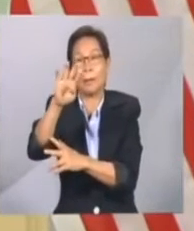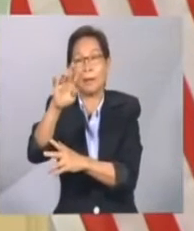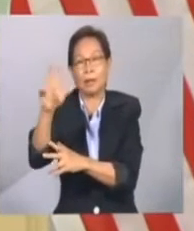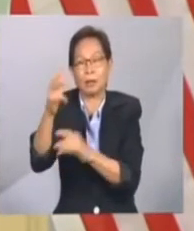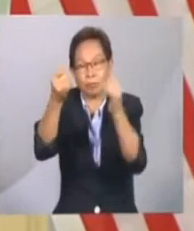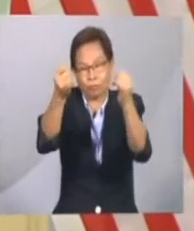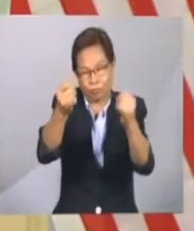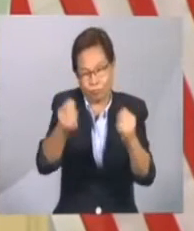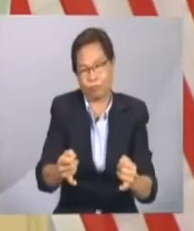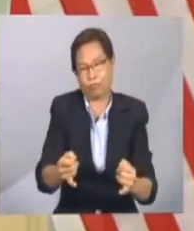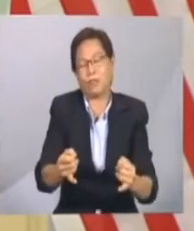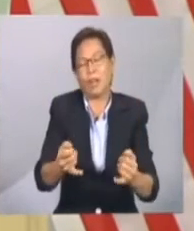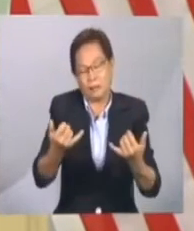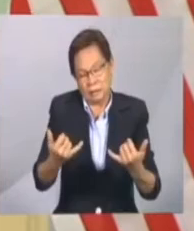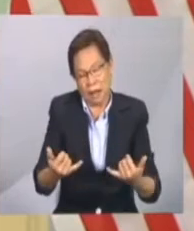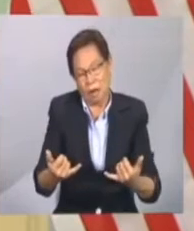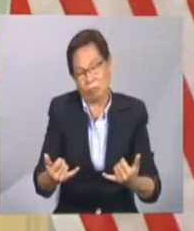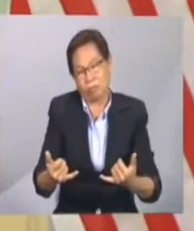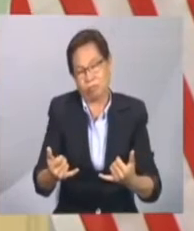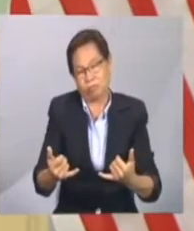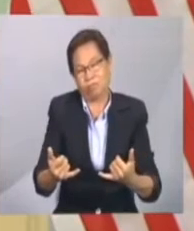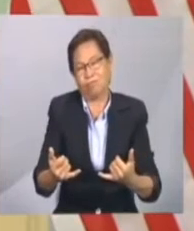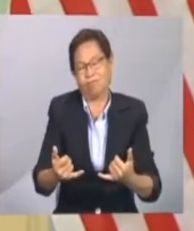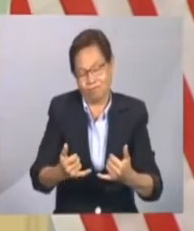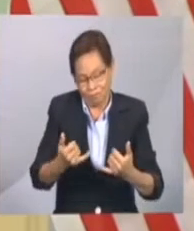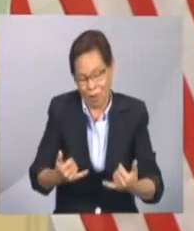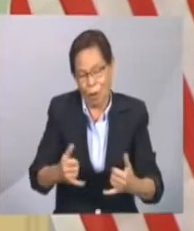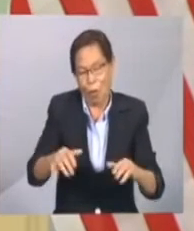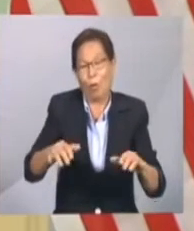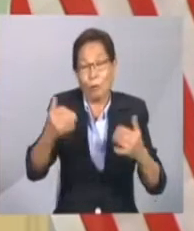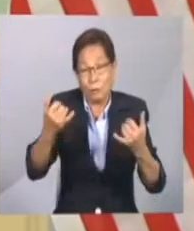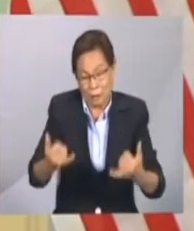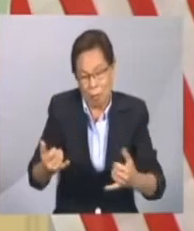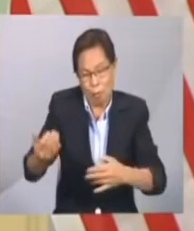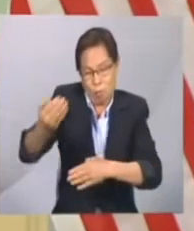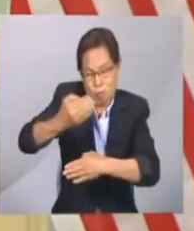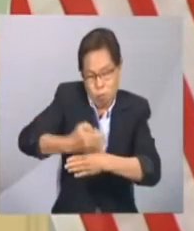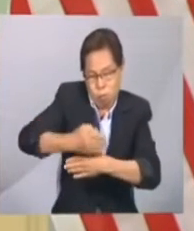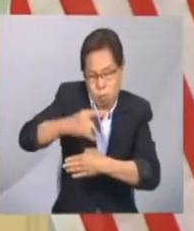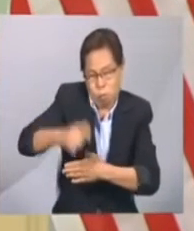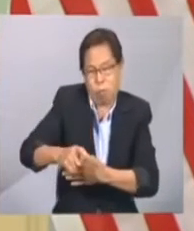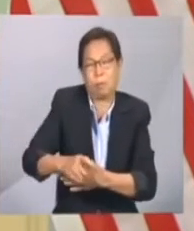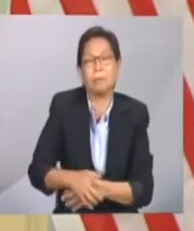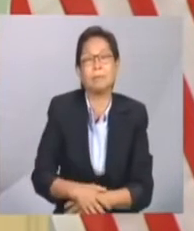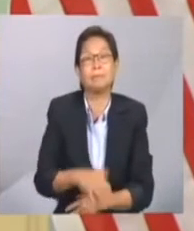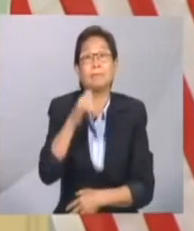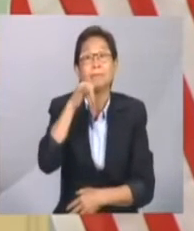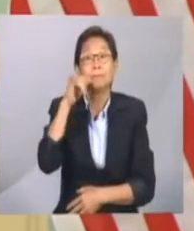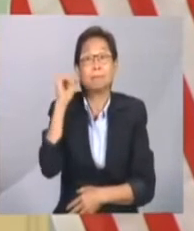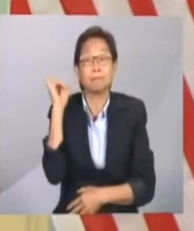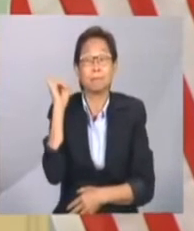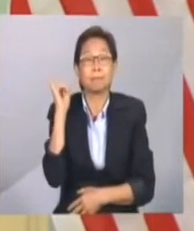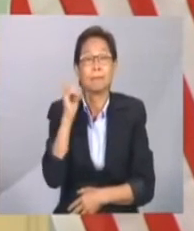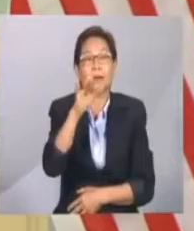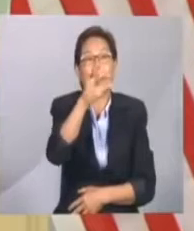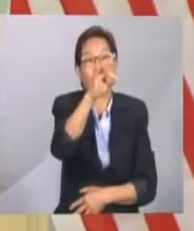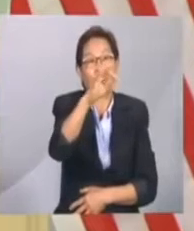17,447 individu sedang menjalani proses kuarantin wajib. Semalam,